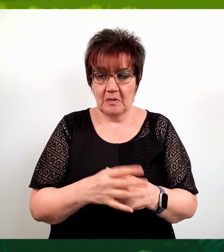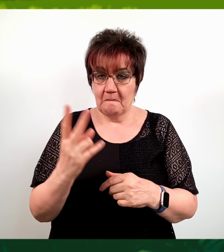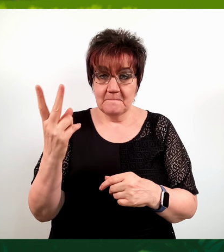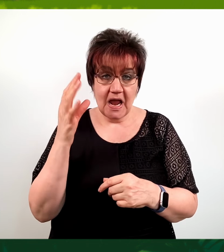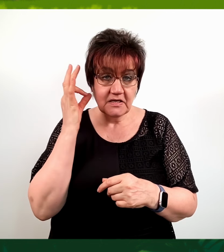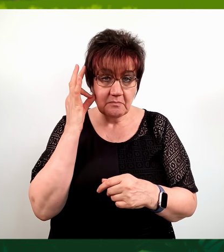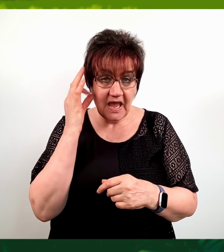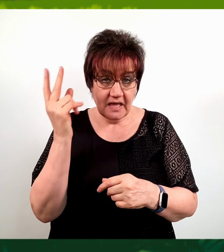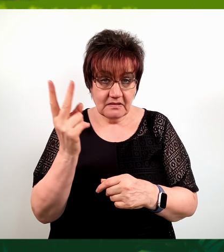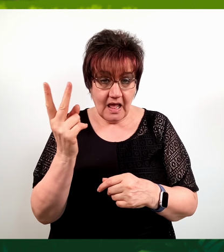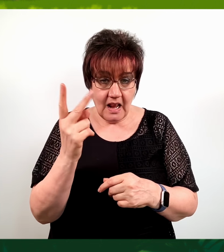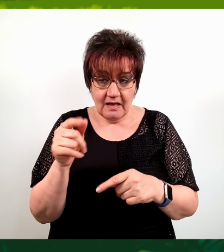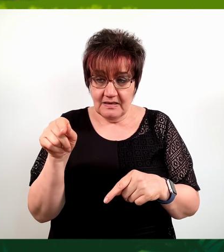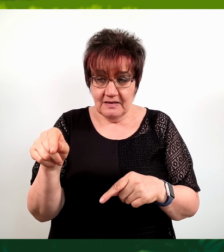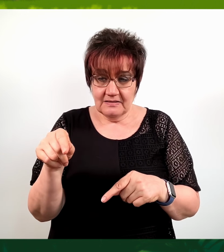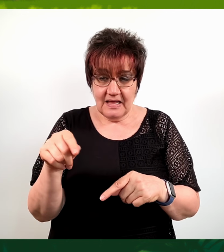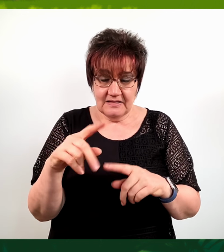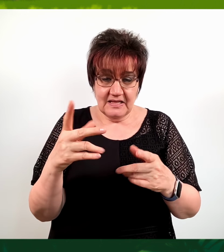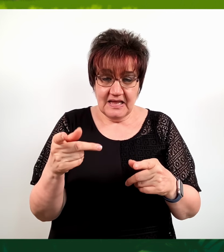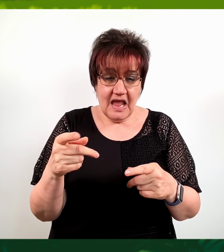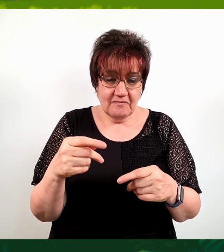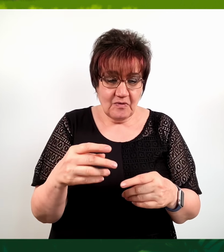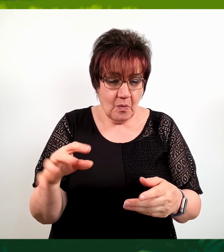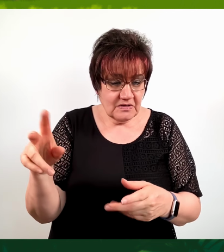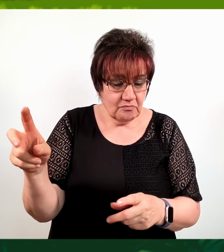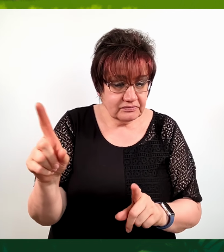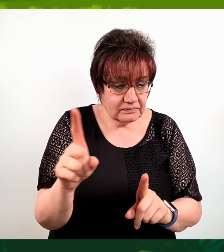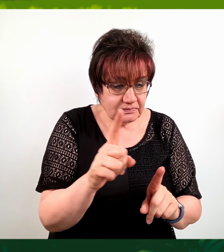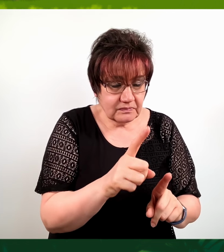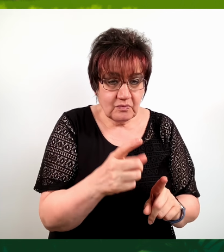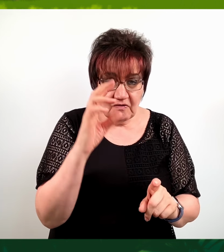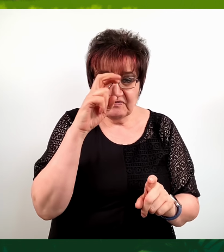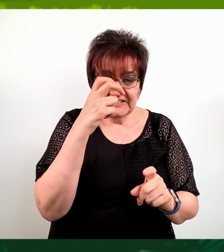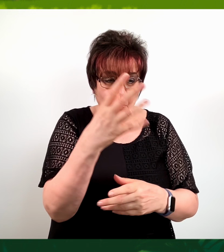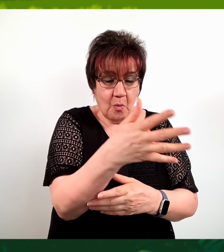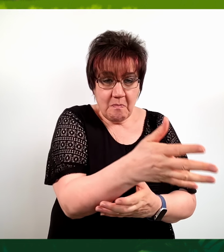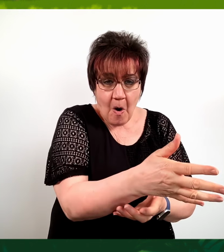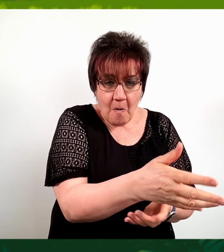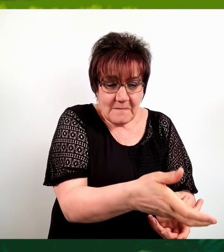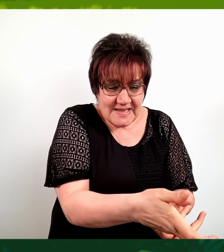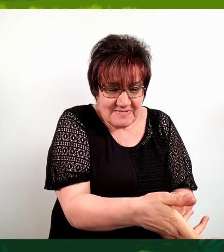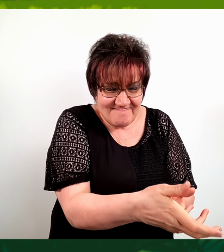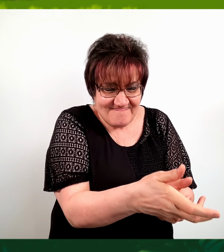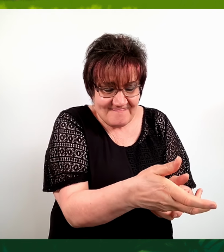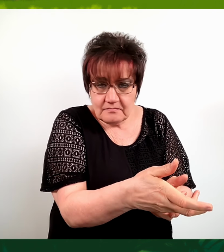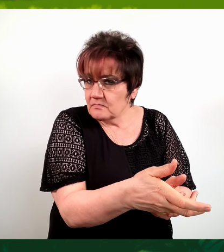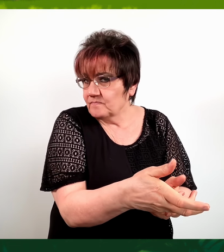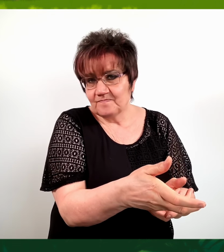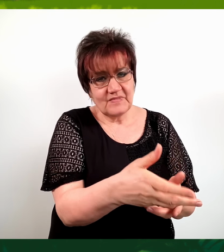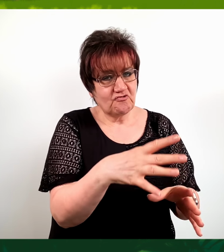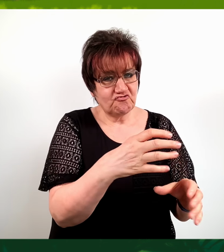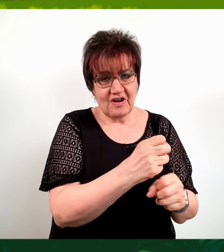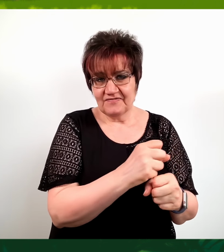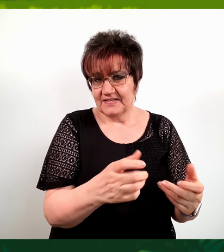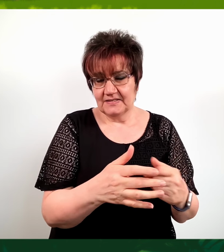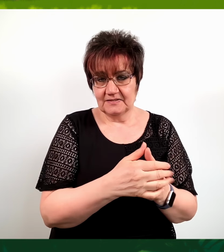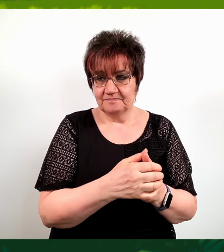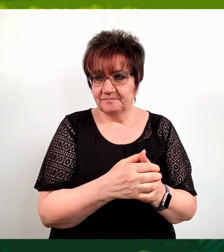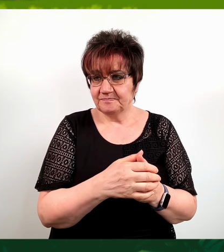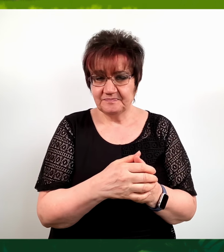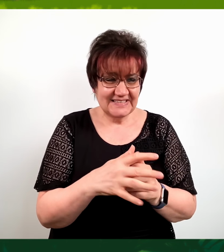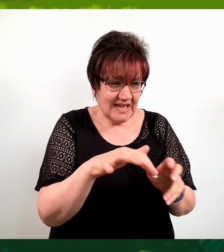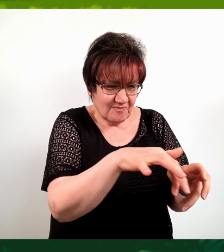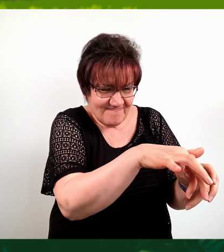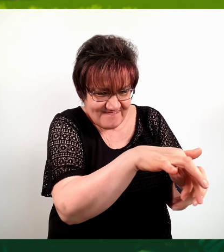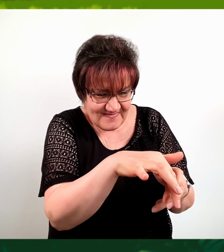Die beiden Mädchen nahmen ihre ganze Kraft und versuchten, den Baum anzuheben. Aber nichts passierte. Auch